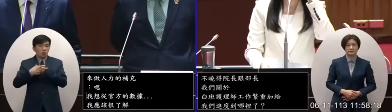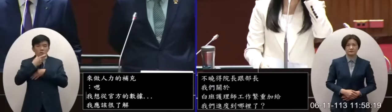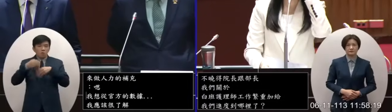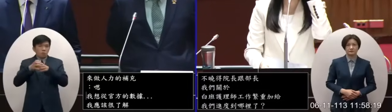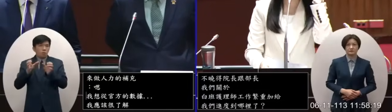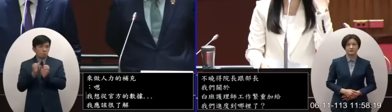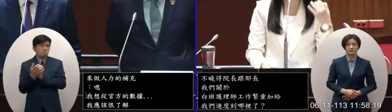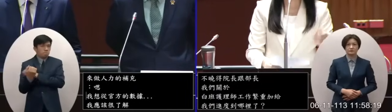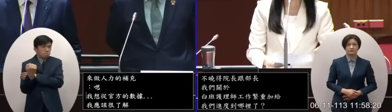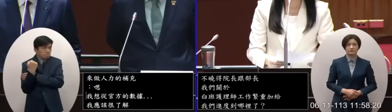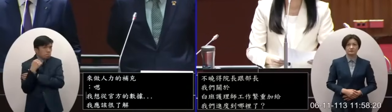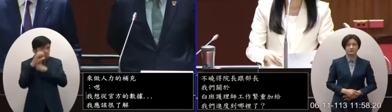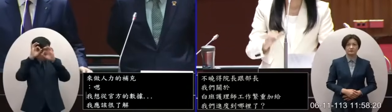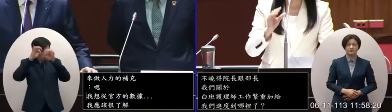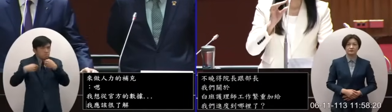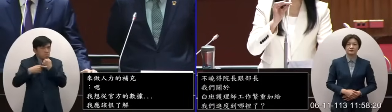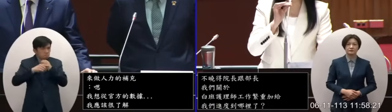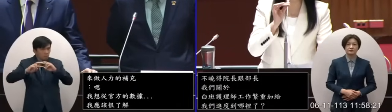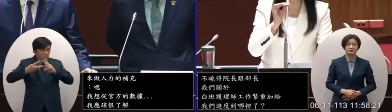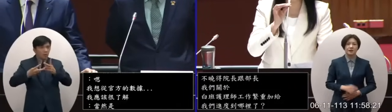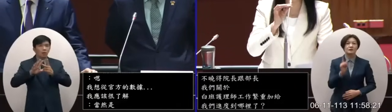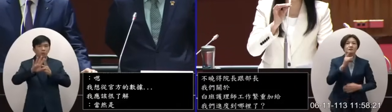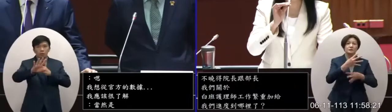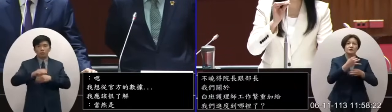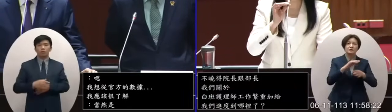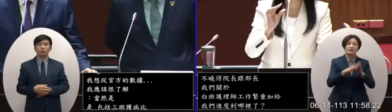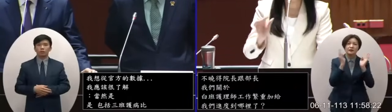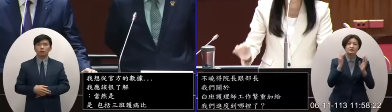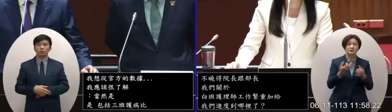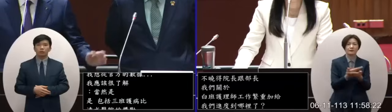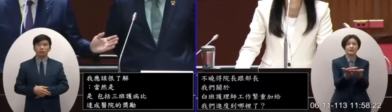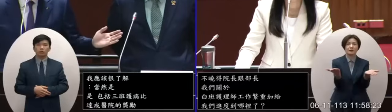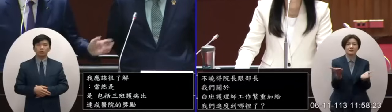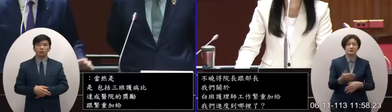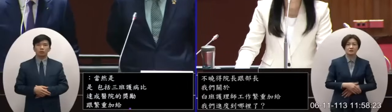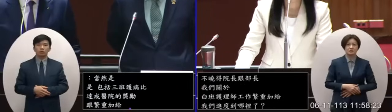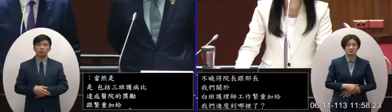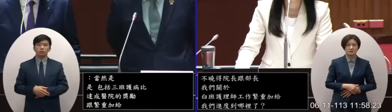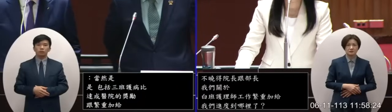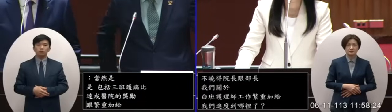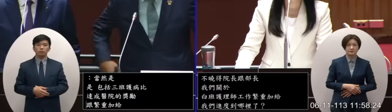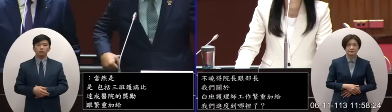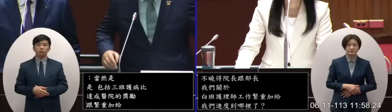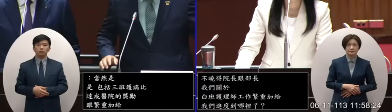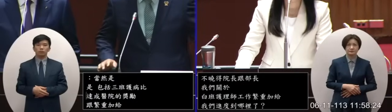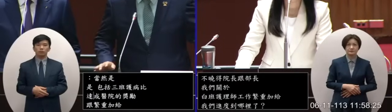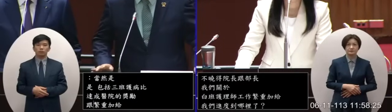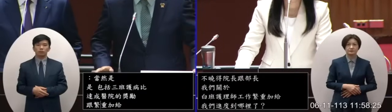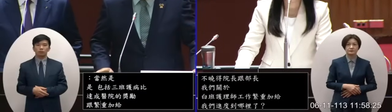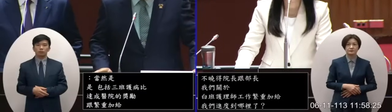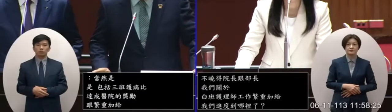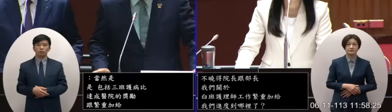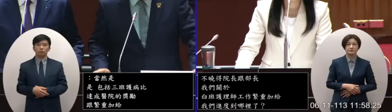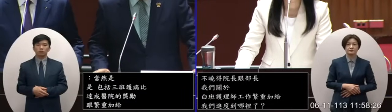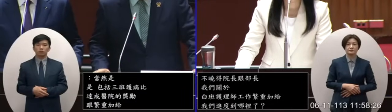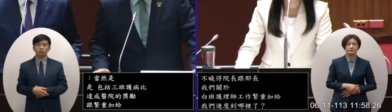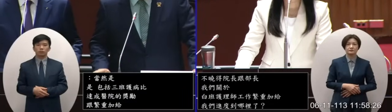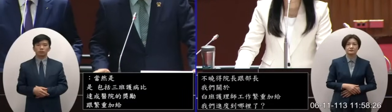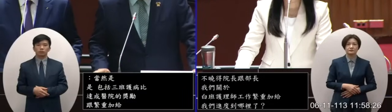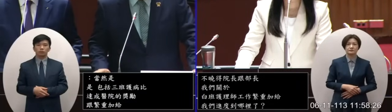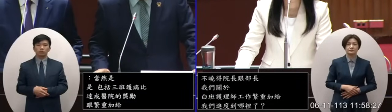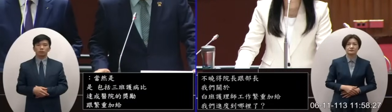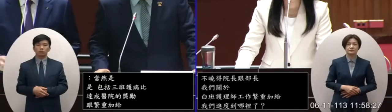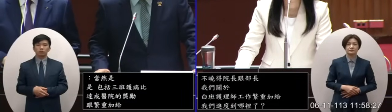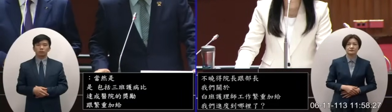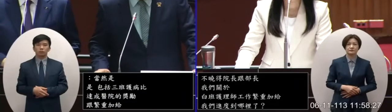极在检讨跟处理当中了。 那什么时候可以开始发？ 部长， 好，因为这个要牵涉到